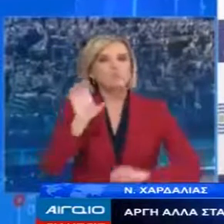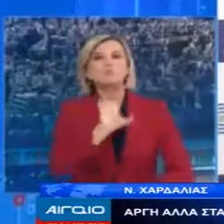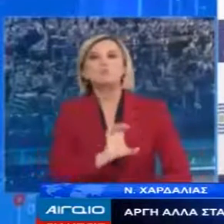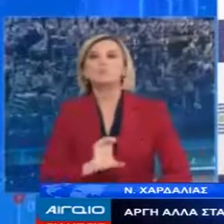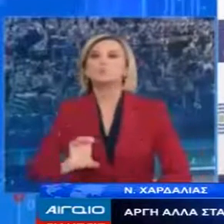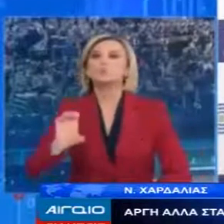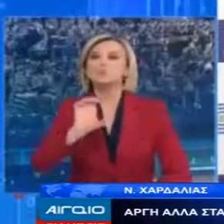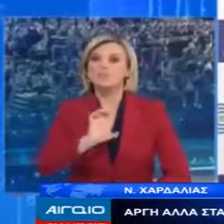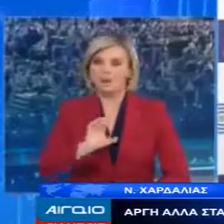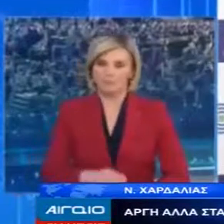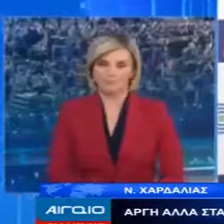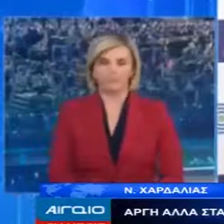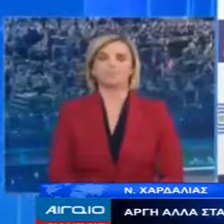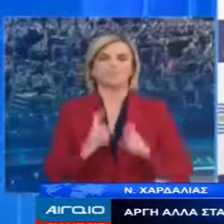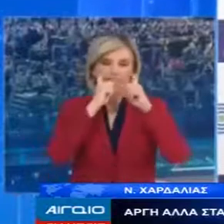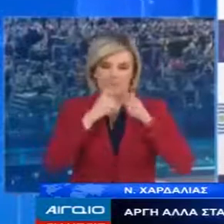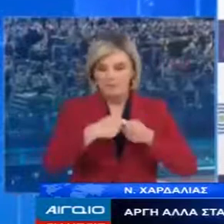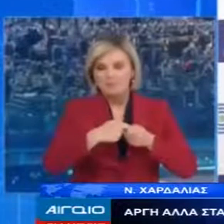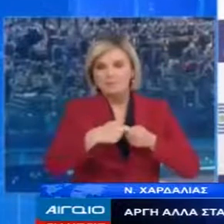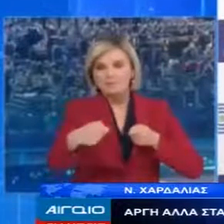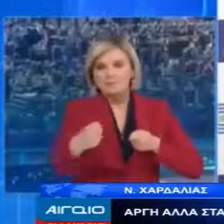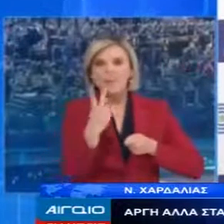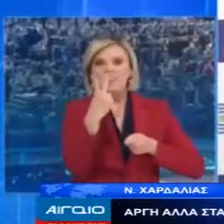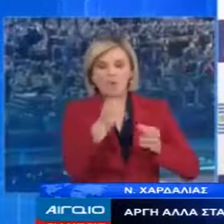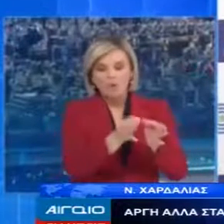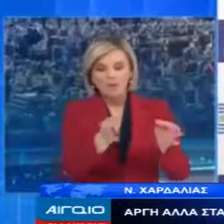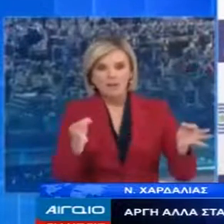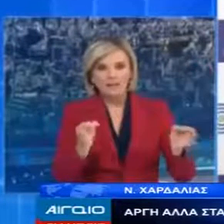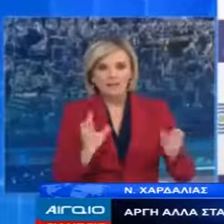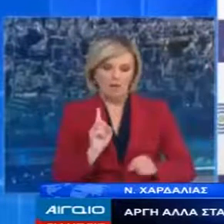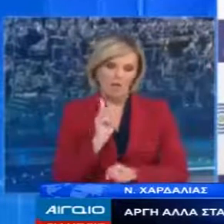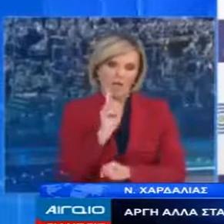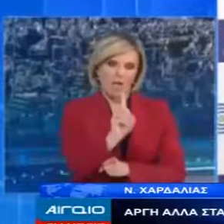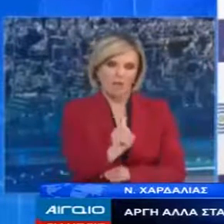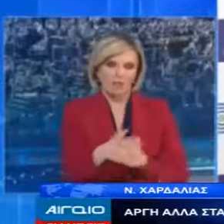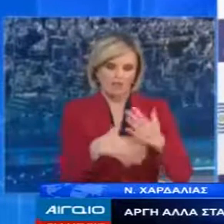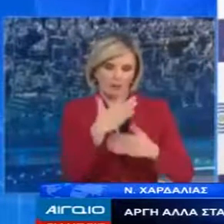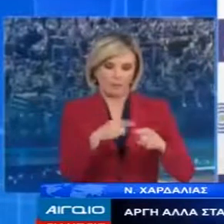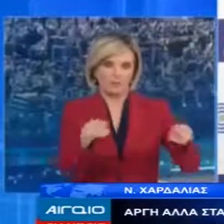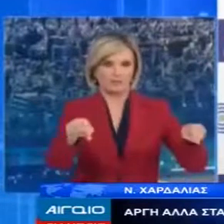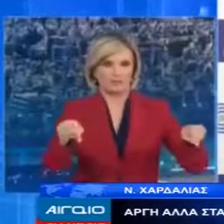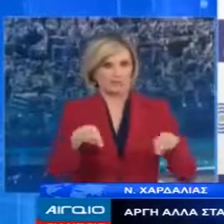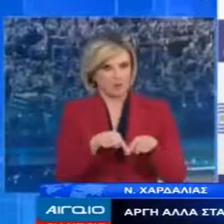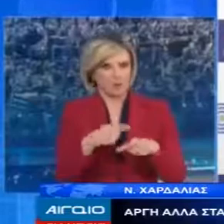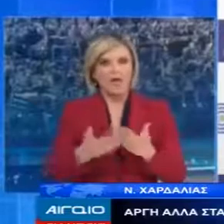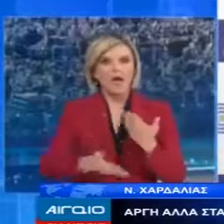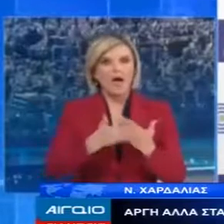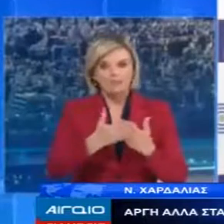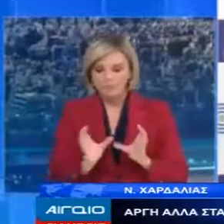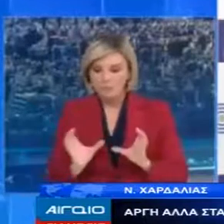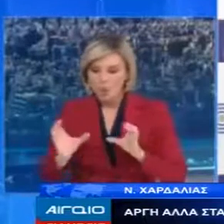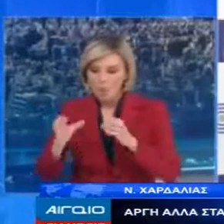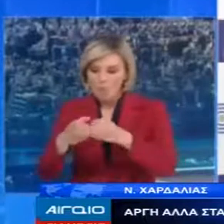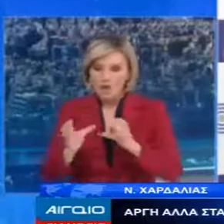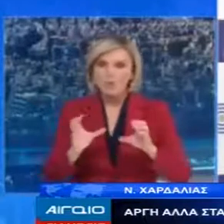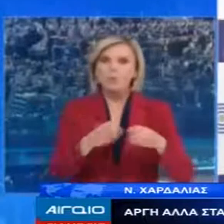κανόνες: 2 μέτρα απόσταση μεταξύ των παρευρισκομένων, 1 άτομο ανά 15 τετραγωνικά και επισκέψεις ομάδων έως 8